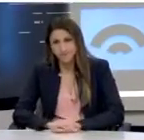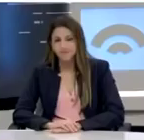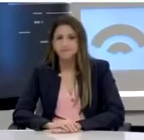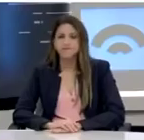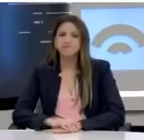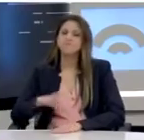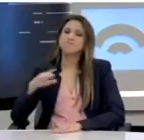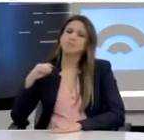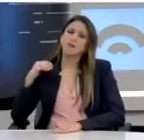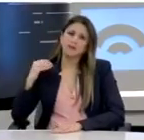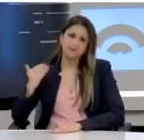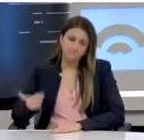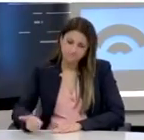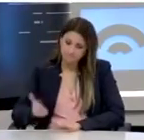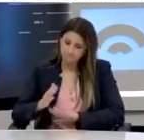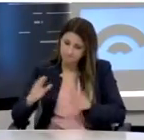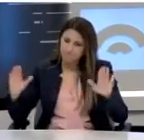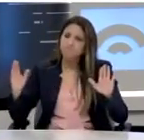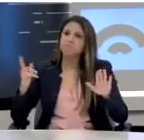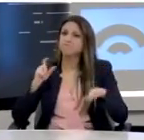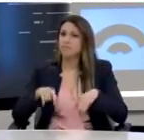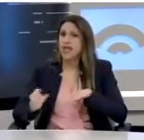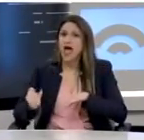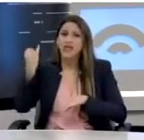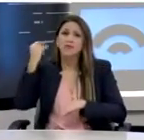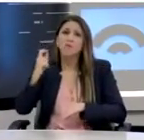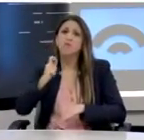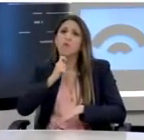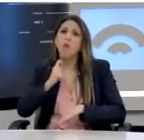Και μετά από όλα αυτά έρχεται η αντιπολίτευση